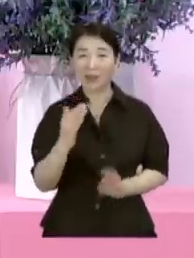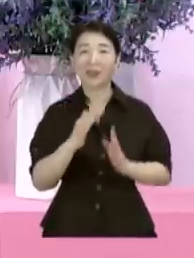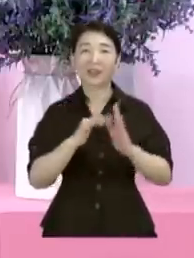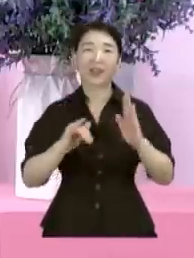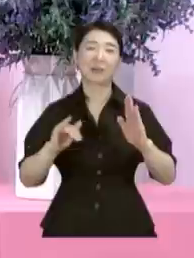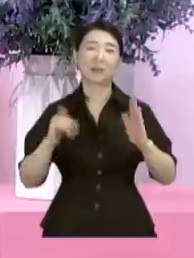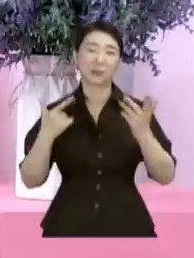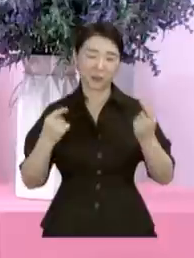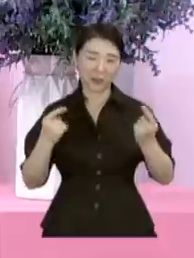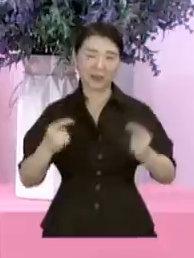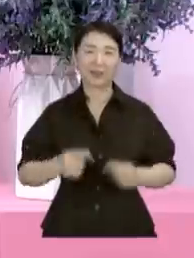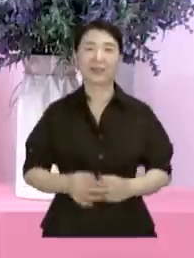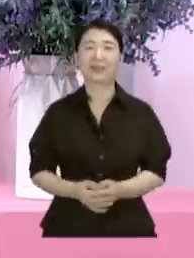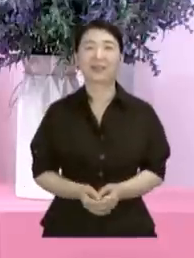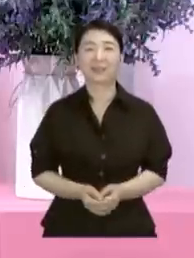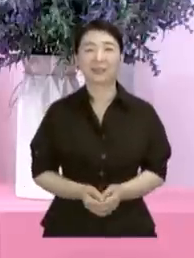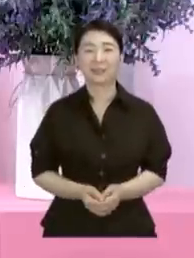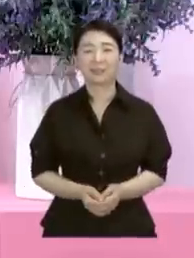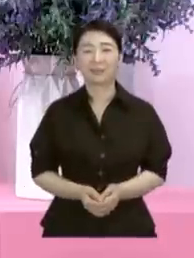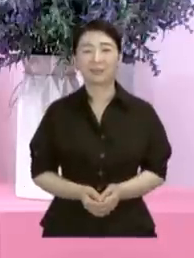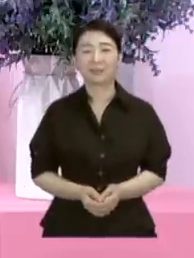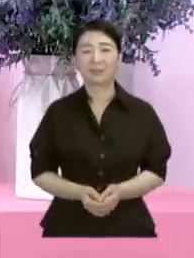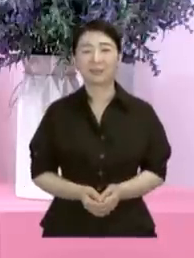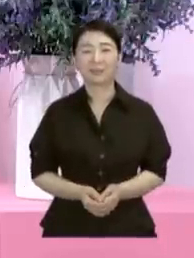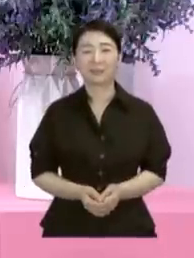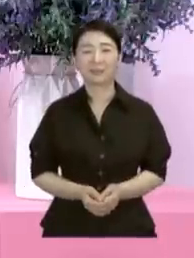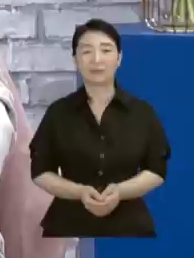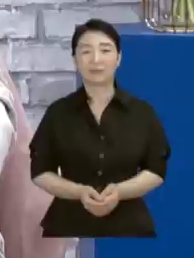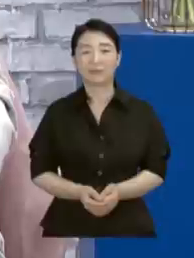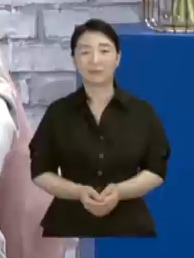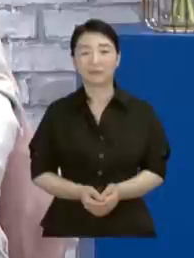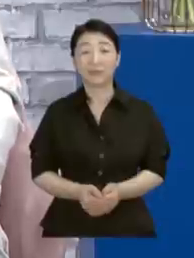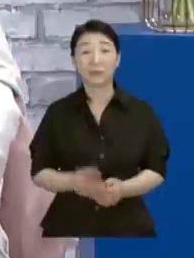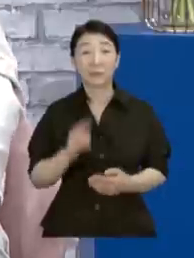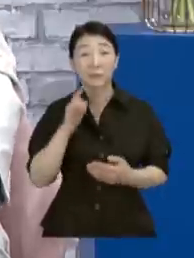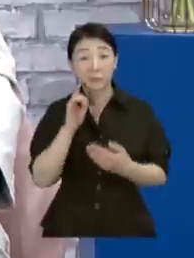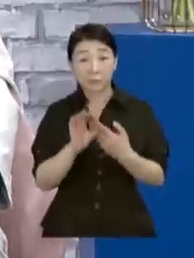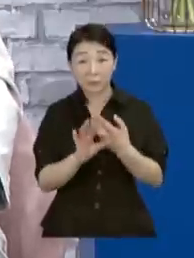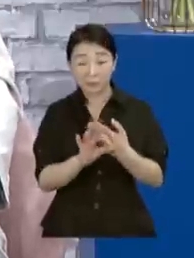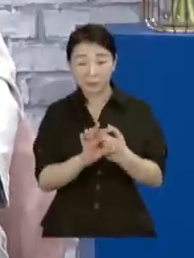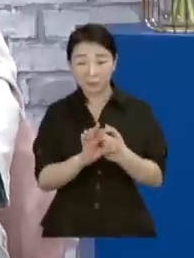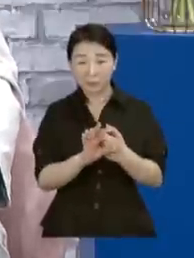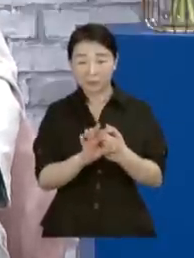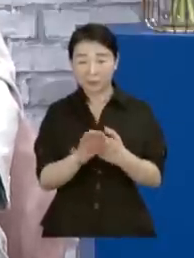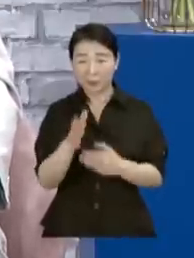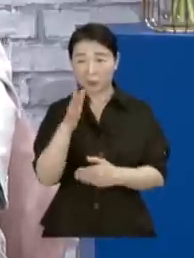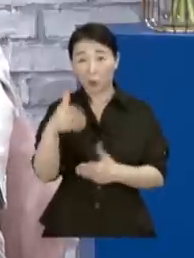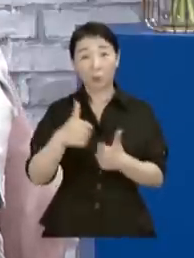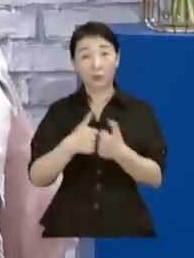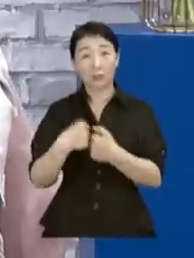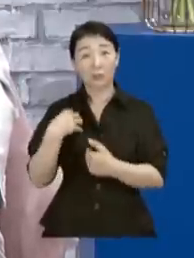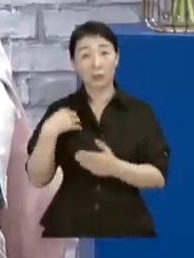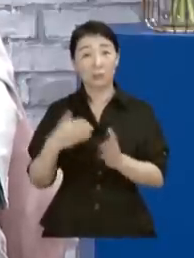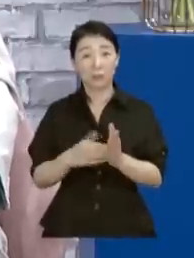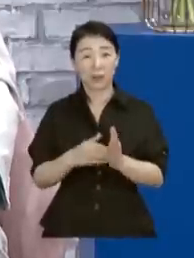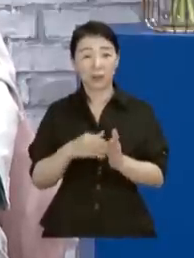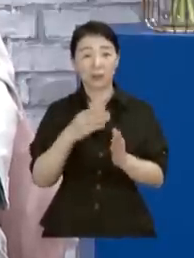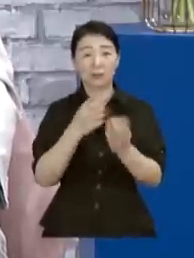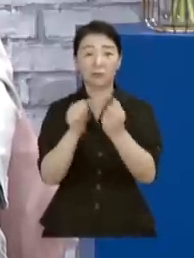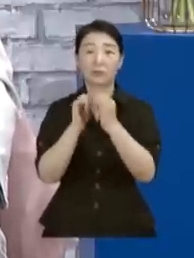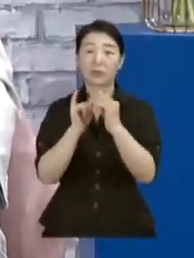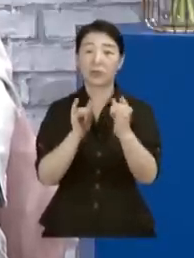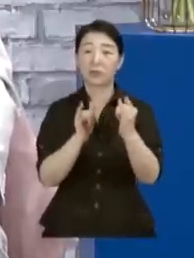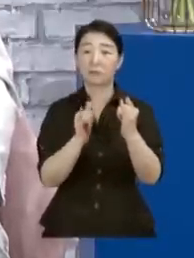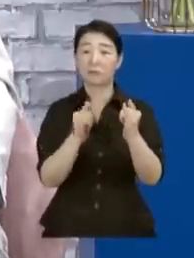그럼 뭐 가족같이 되는 거죠. 아, 그렇구나. 네. 그러면 만약에 그 전문 상담사로서 그 한 명의